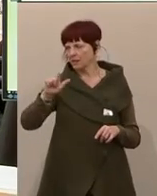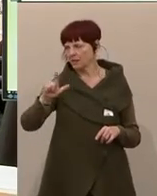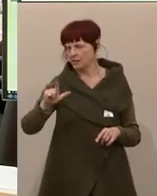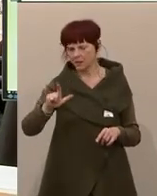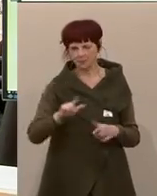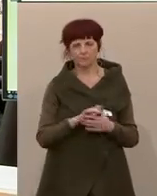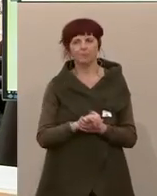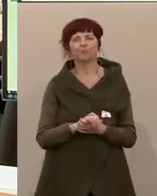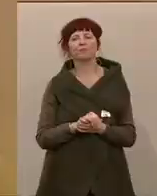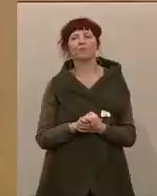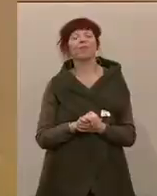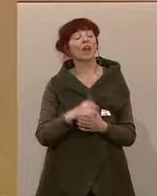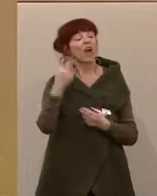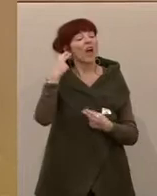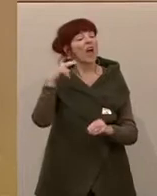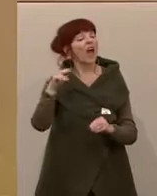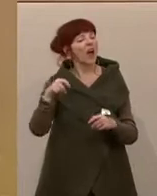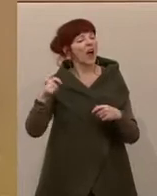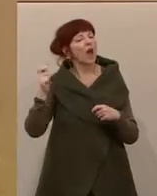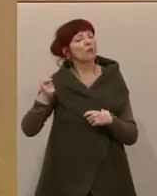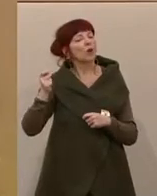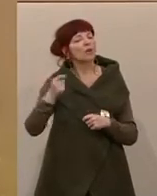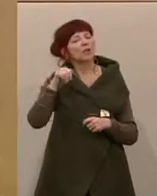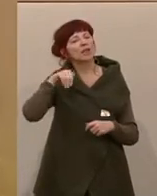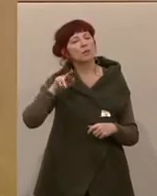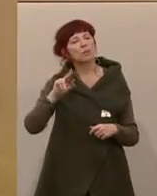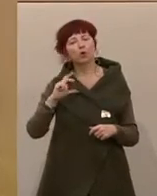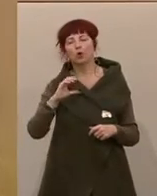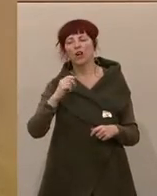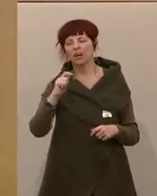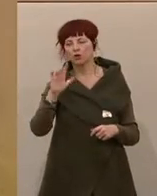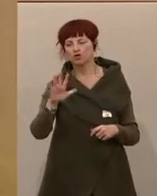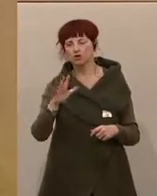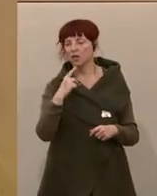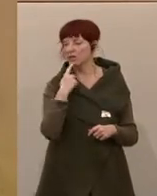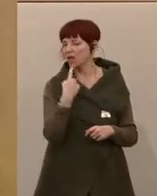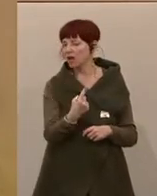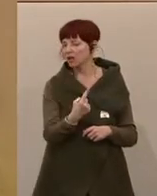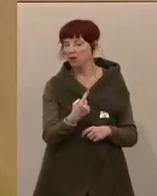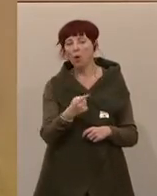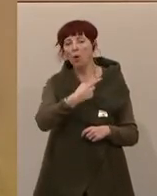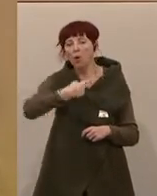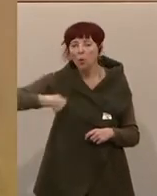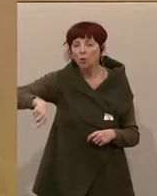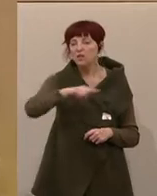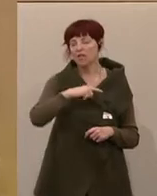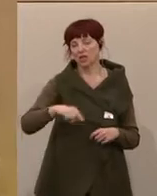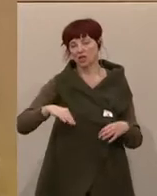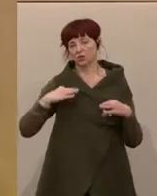Herr Abgeordnete Muchitsch hat behauptet, dass unser Gesundheitssystem das Beste der Welt